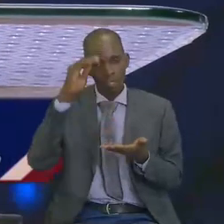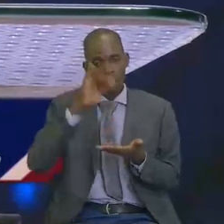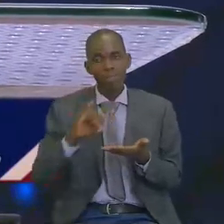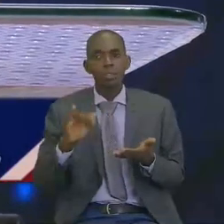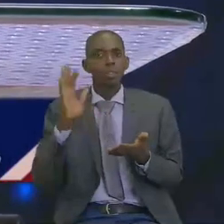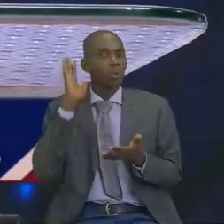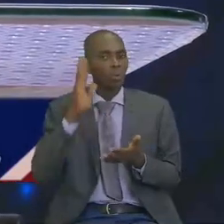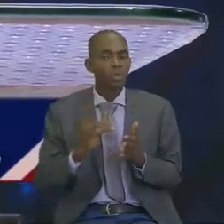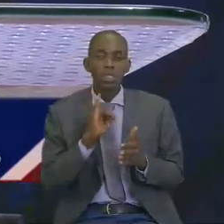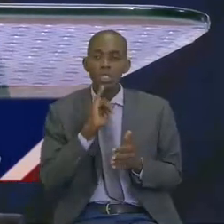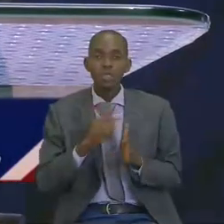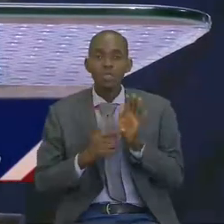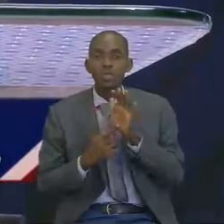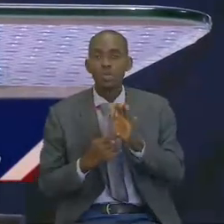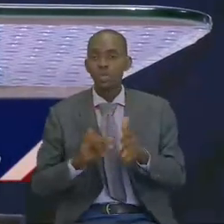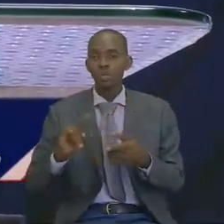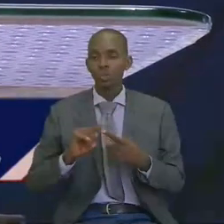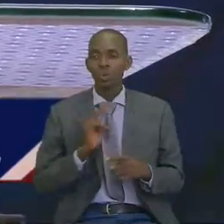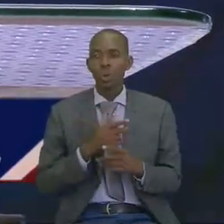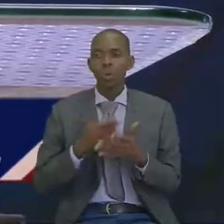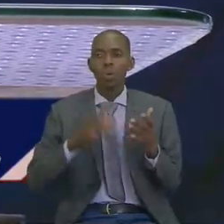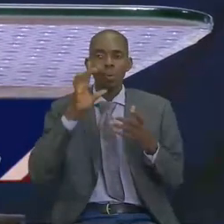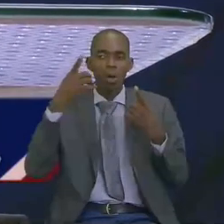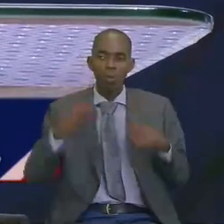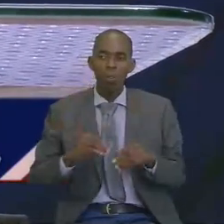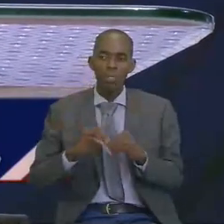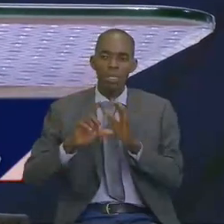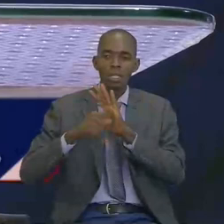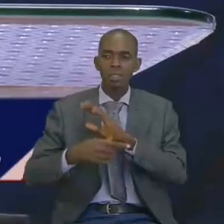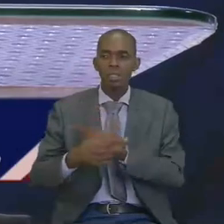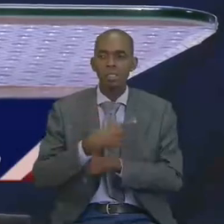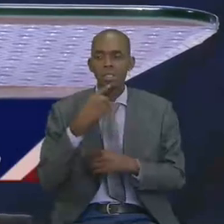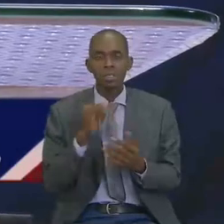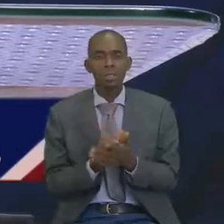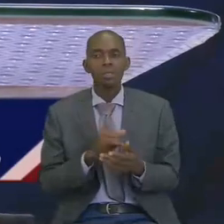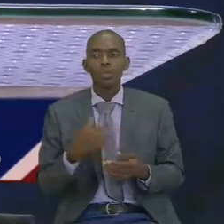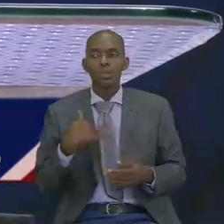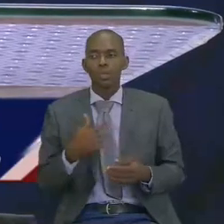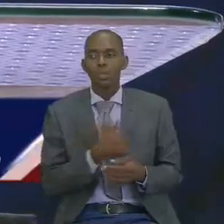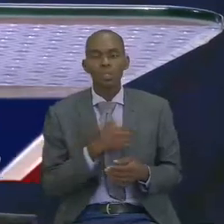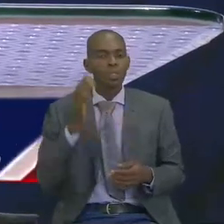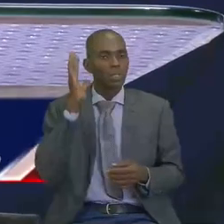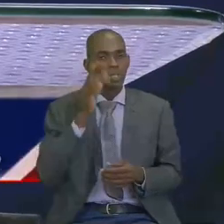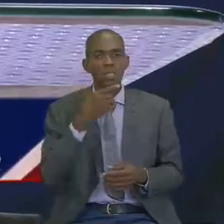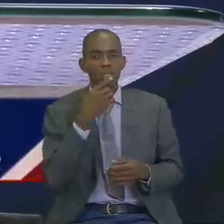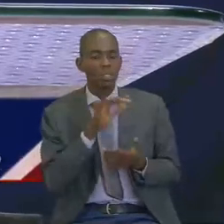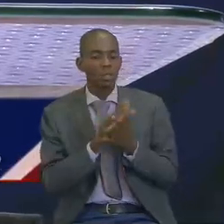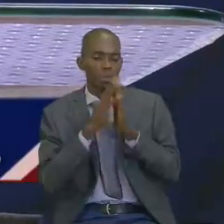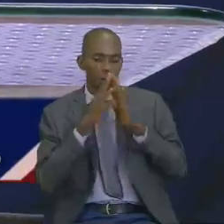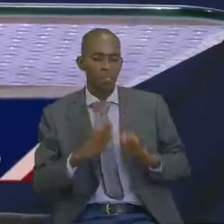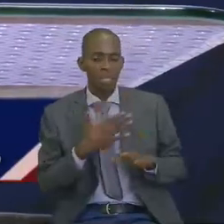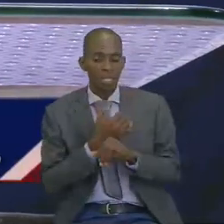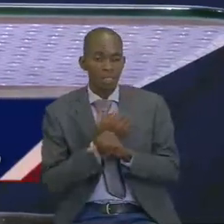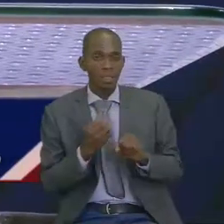que nous lisons se réfèrent à ce qui va se passer à la suite des temps, au dernier jour, quand les hommes diront paix et